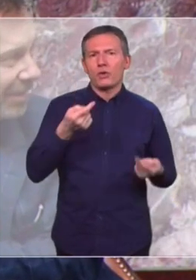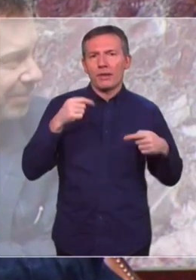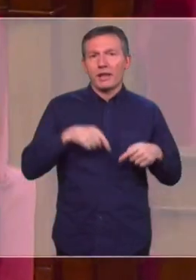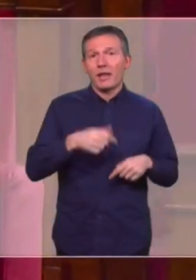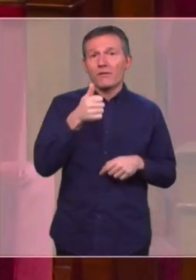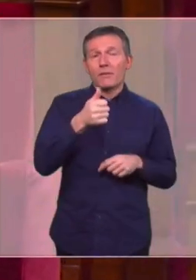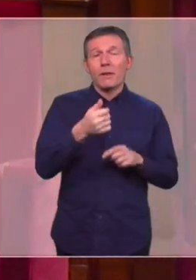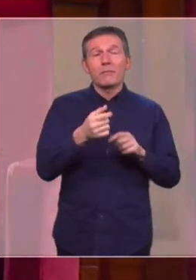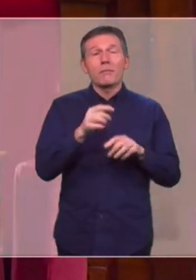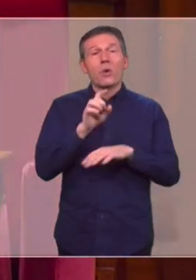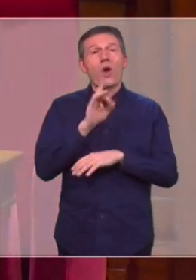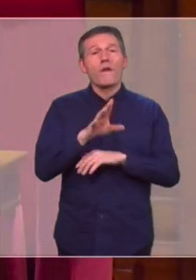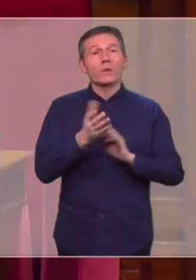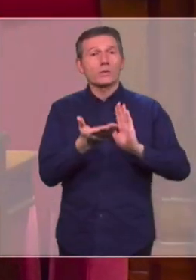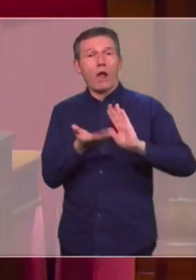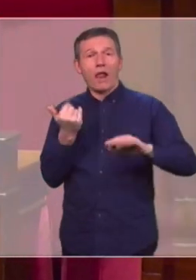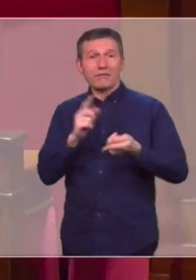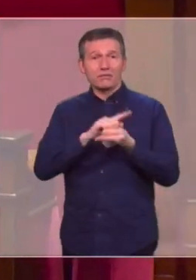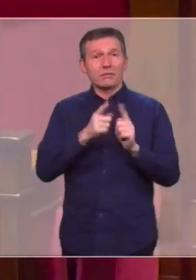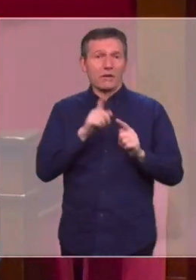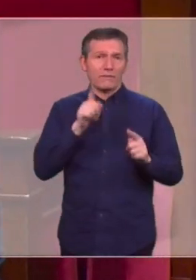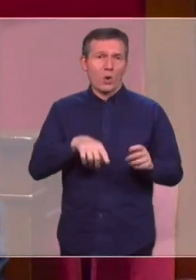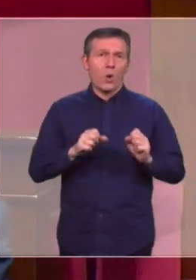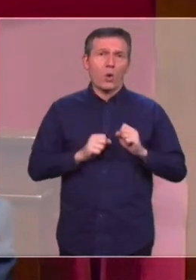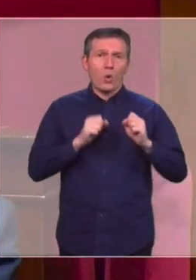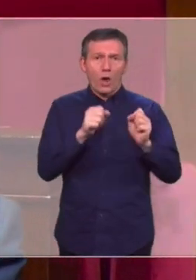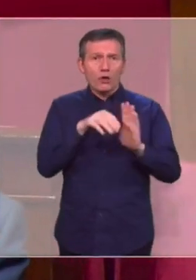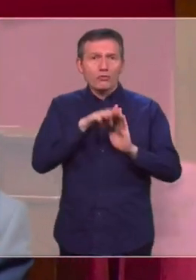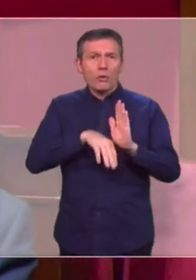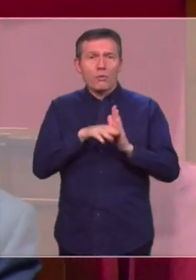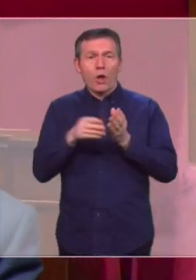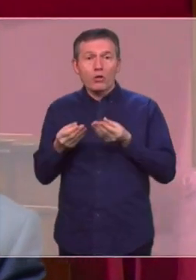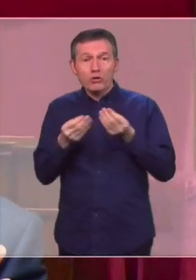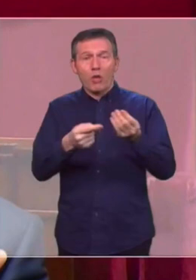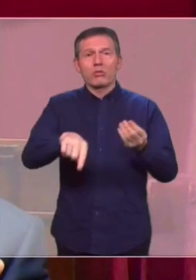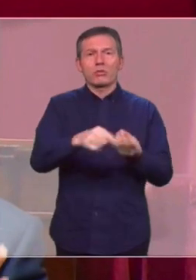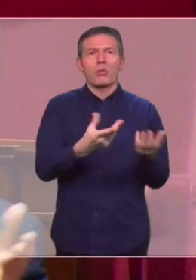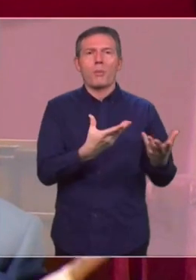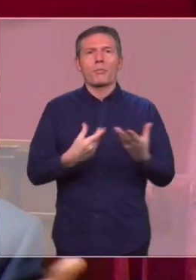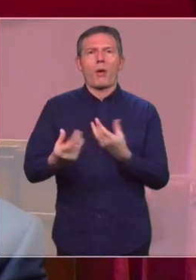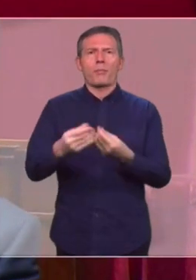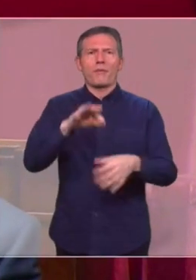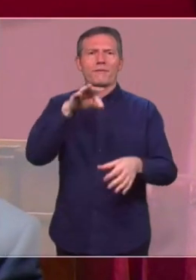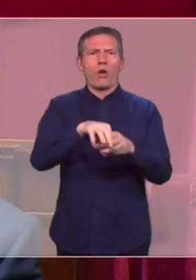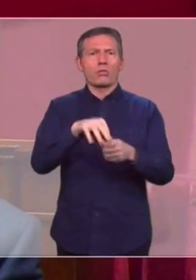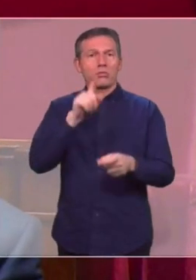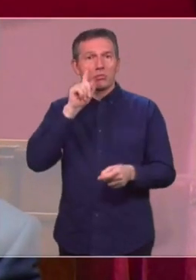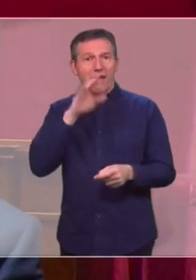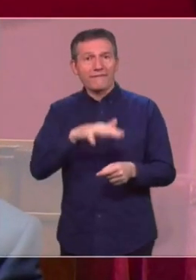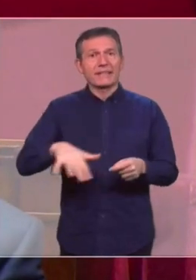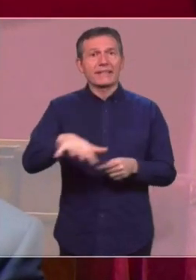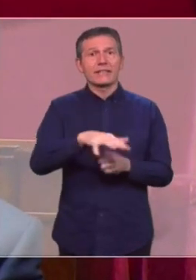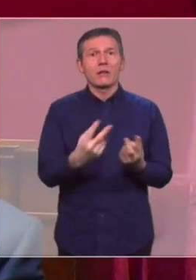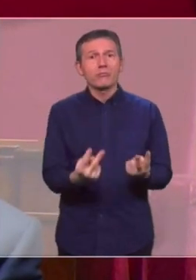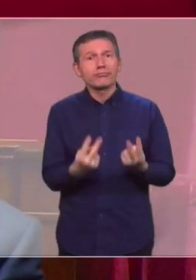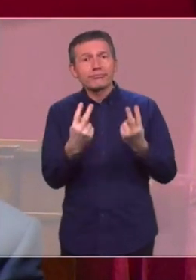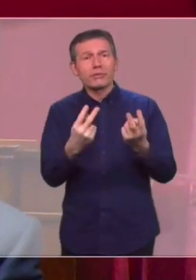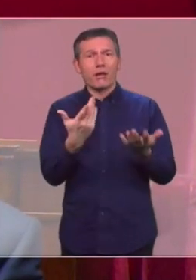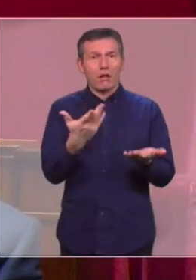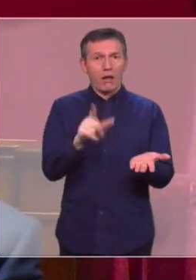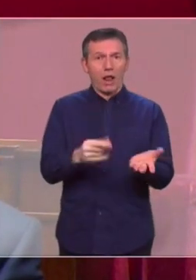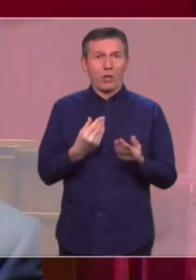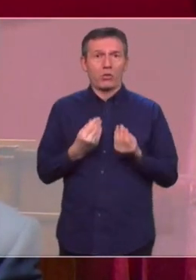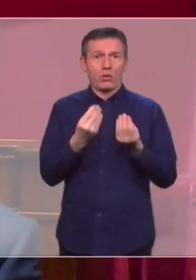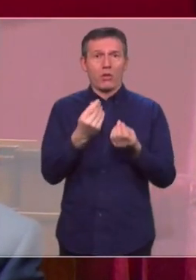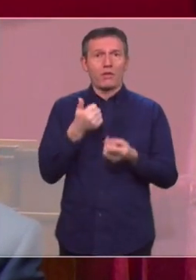refusez le retrait, alors ayez le courage de soumettre votre projet au peuple, puisque vous le croyez si génial et si bien ficelé, et puisque